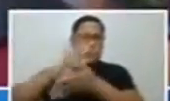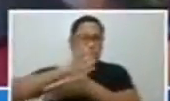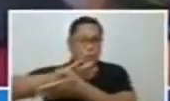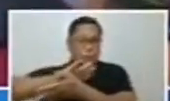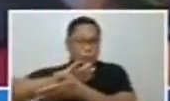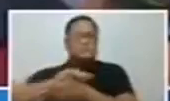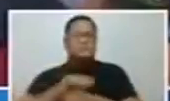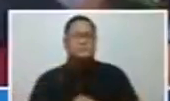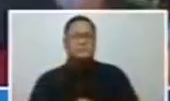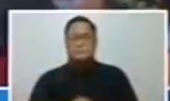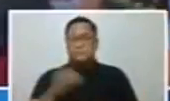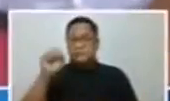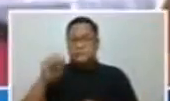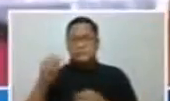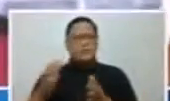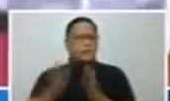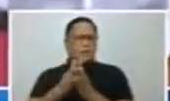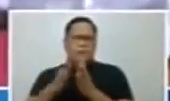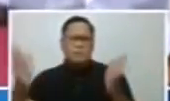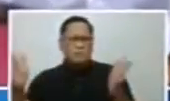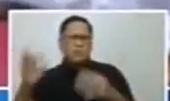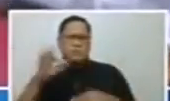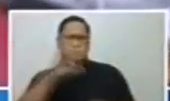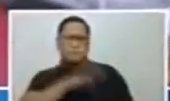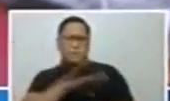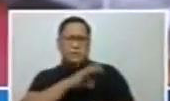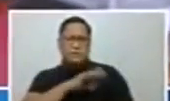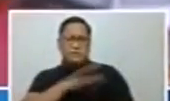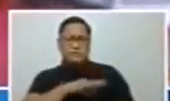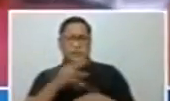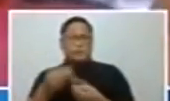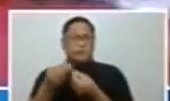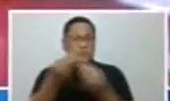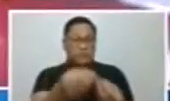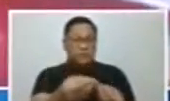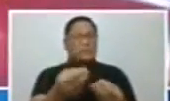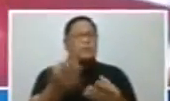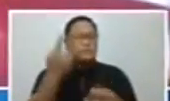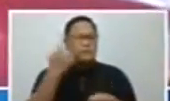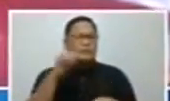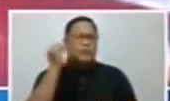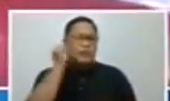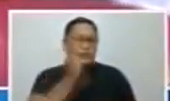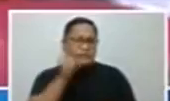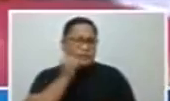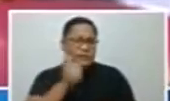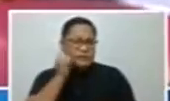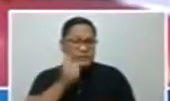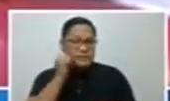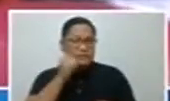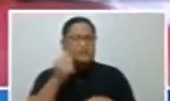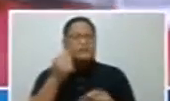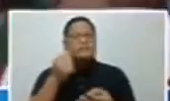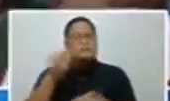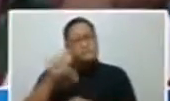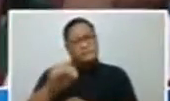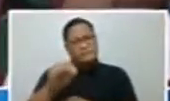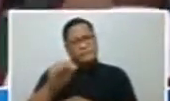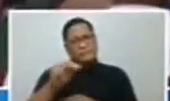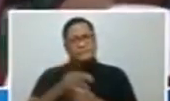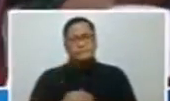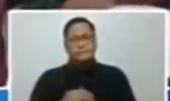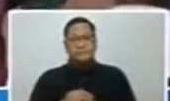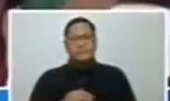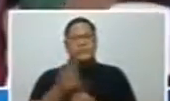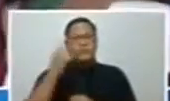sa 289 na mga Pilipinong nakaabot sa 100 taon at higit pa. Sa kabilang banda, siniguro naman ang